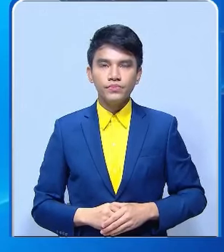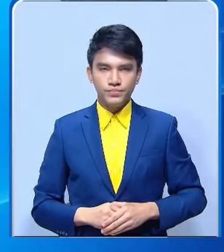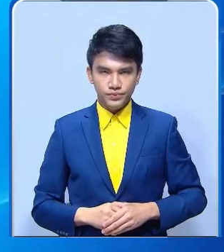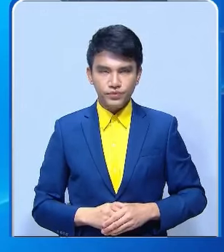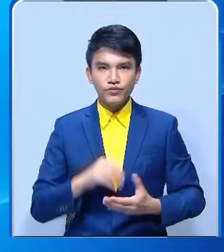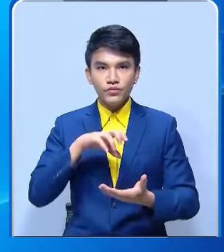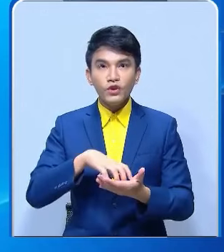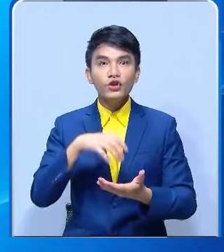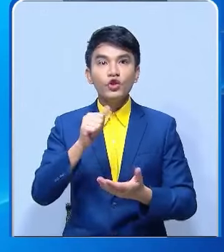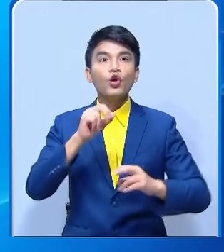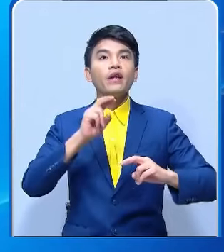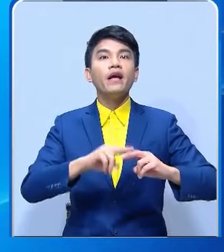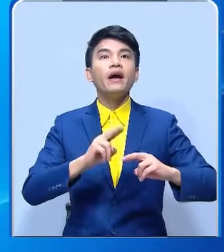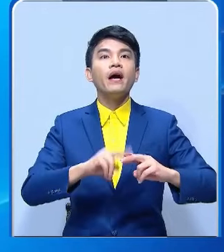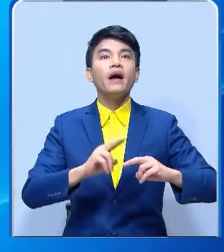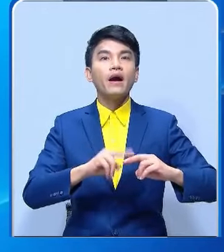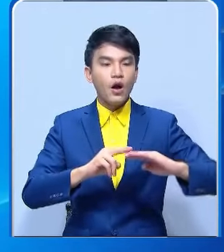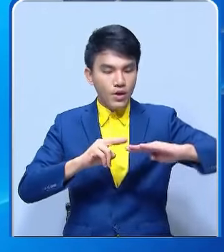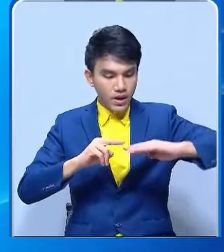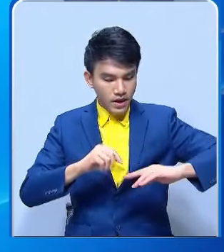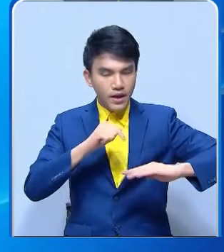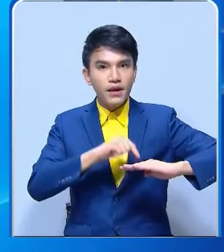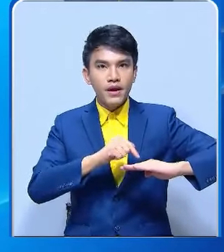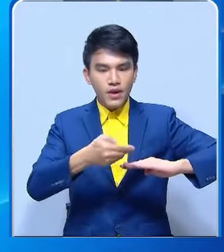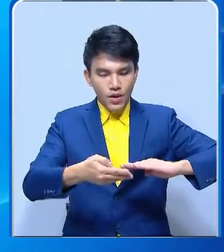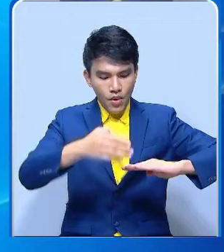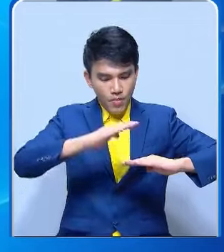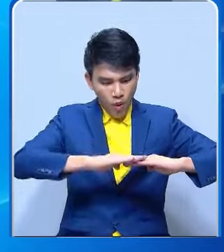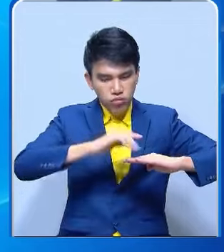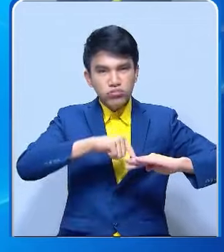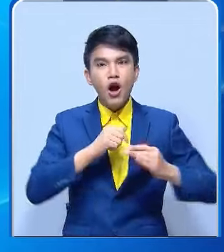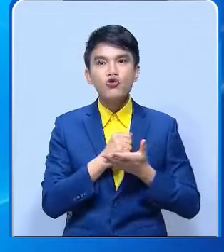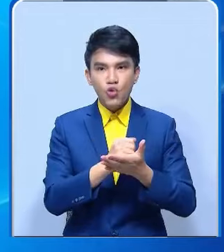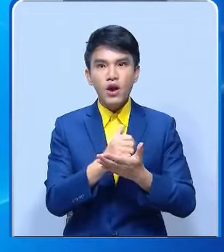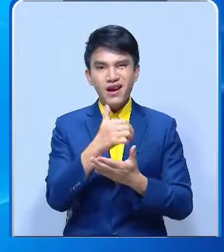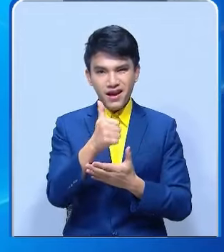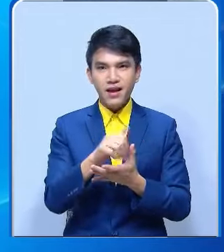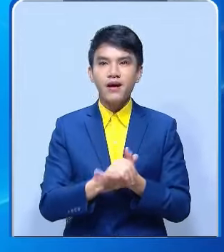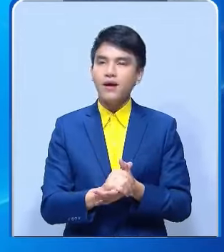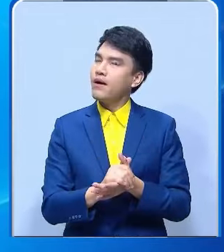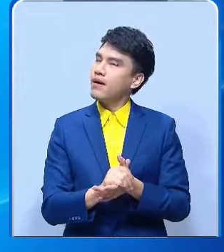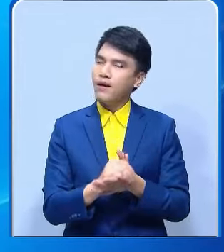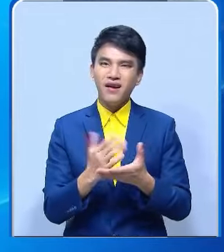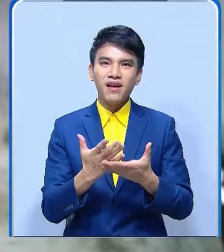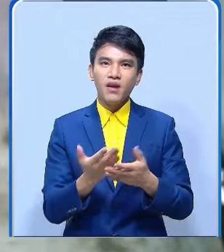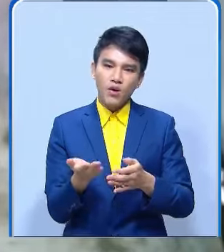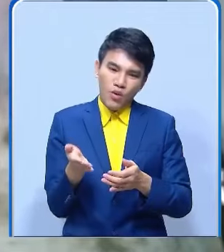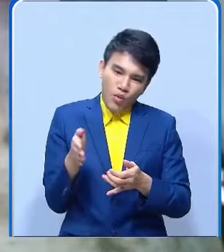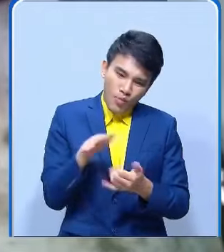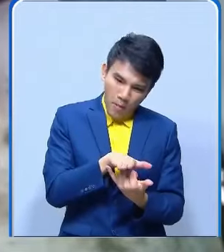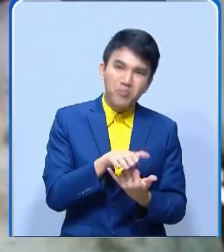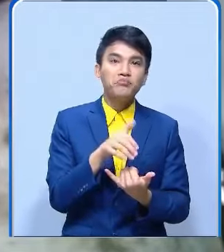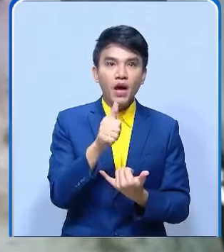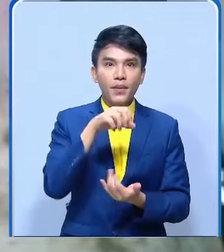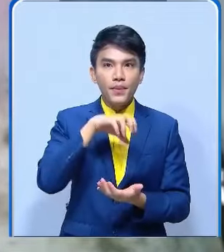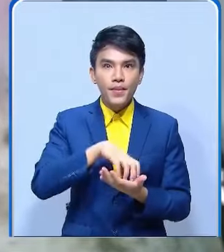มีเก้าอี้เหมือนเก้าอี้นั่งคุยกันเป็นเก้าอี้พลาสติกช่วยรับน้ำหนักด้านบนเอาไว้ไม่อย่างนั้นไม่อยากจะคิดเลยแล้วก็ยังเครา